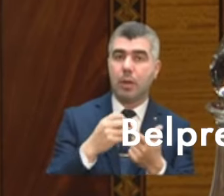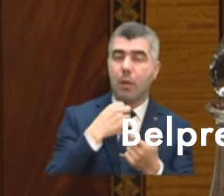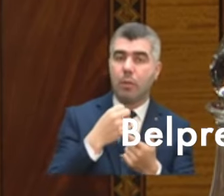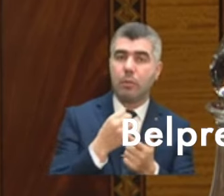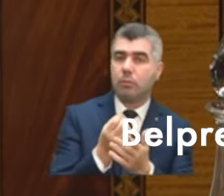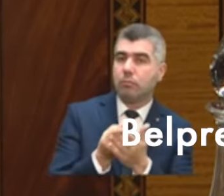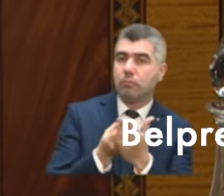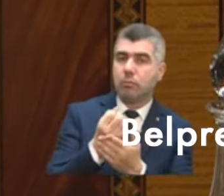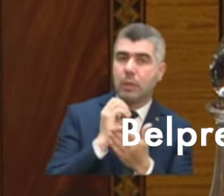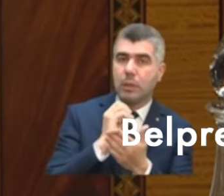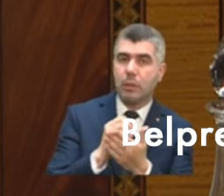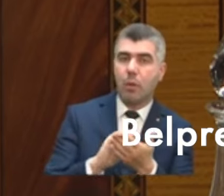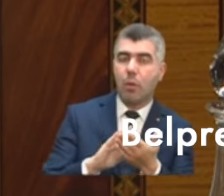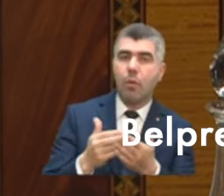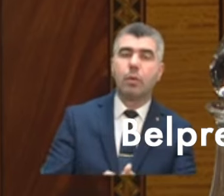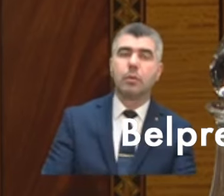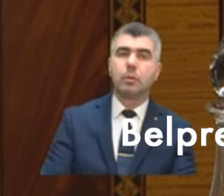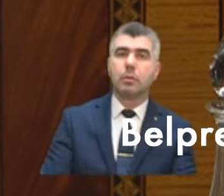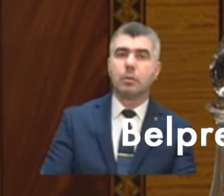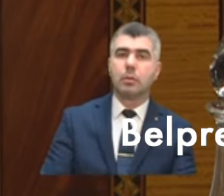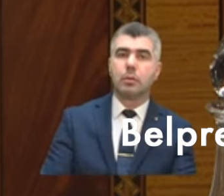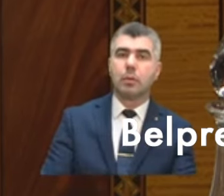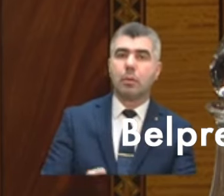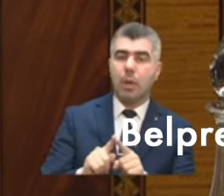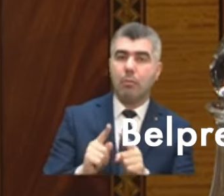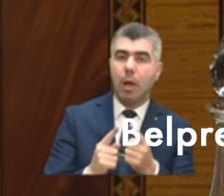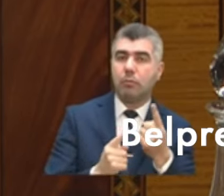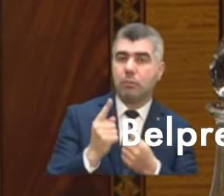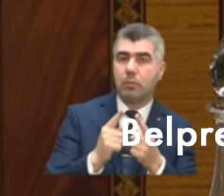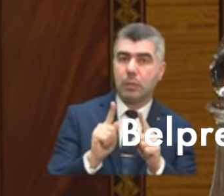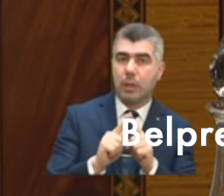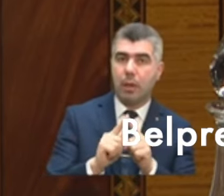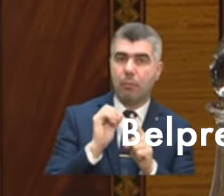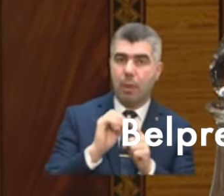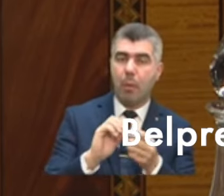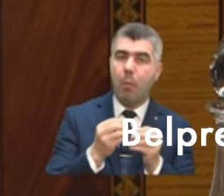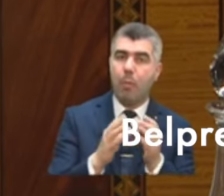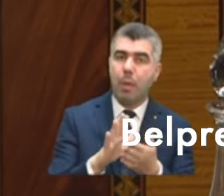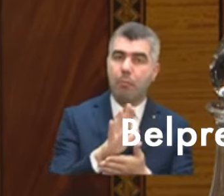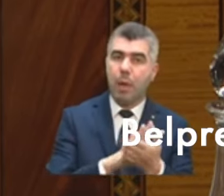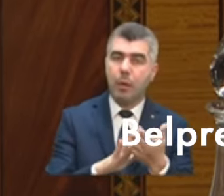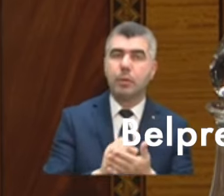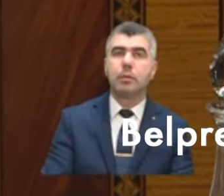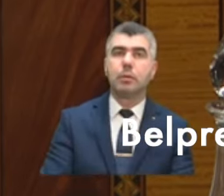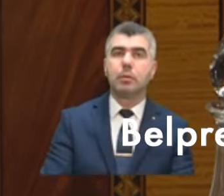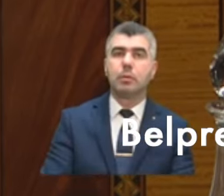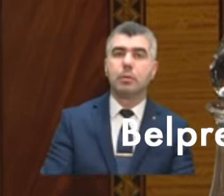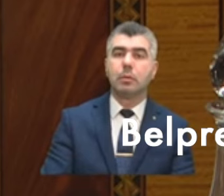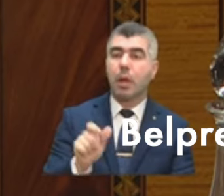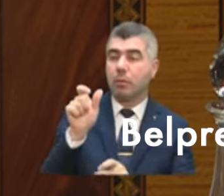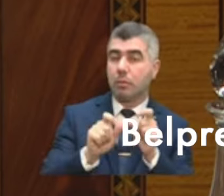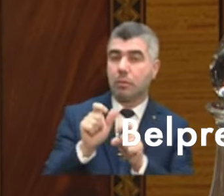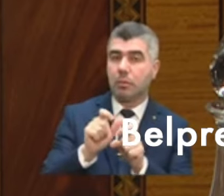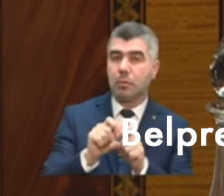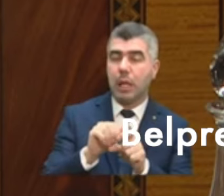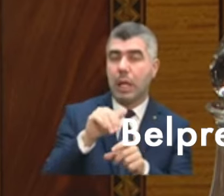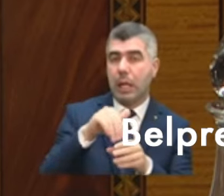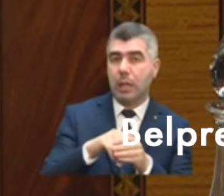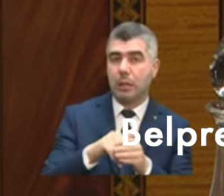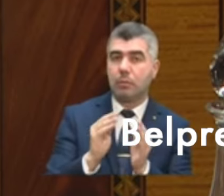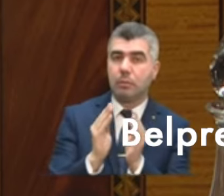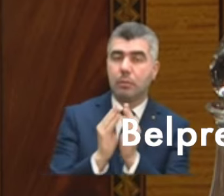شتائم بتلويث الجاو داخل المجلس لاحد مكونات المعارضه